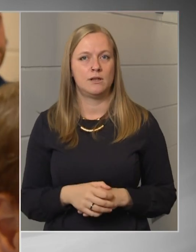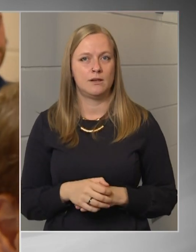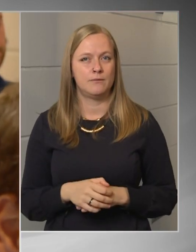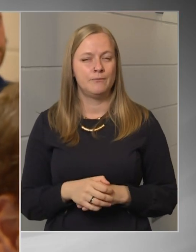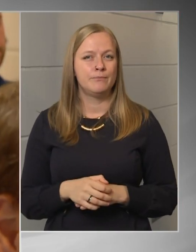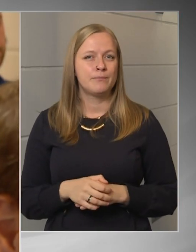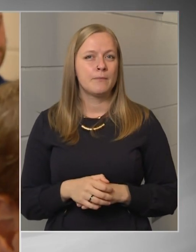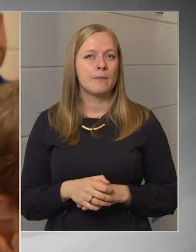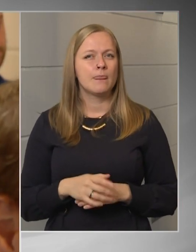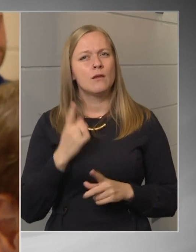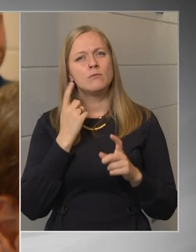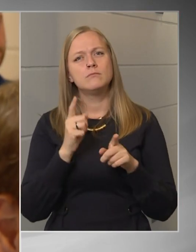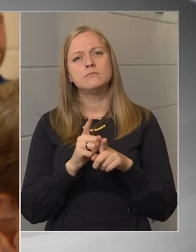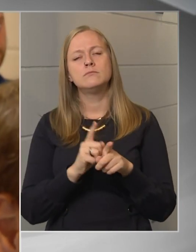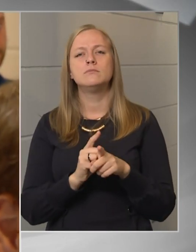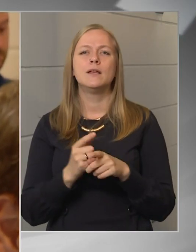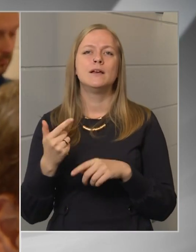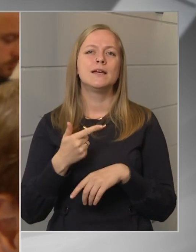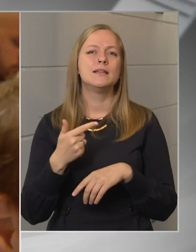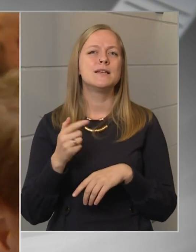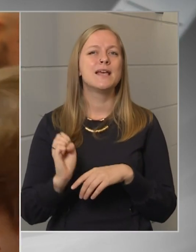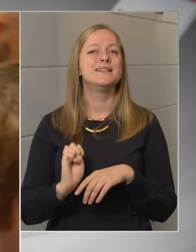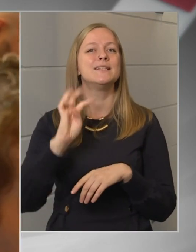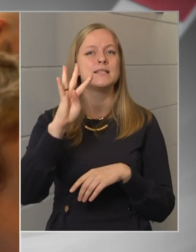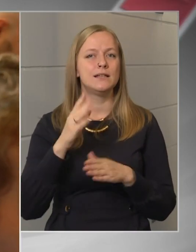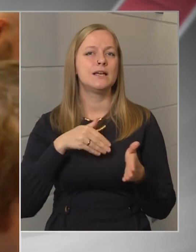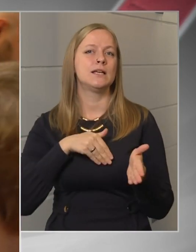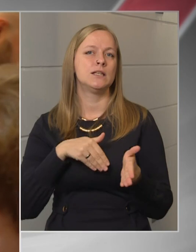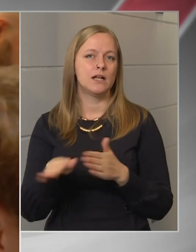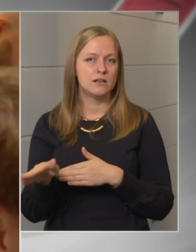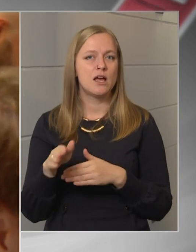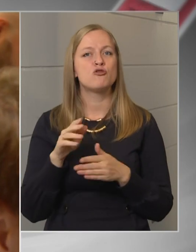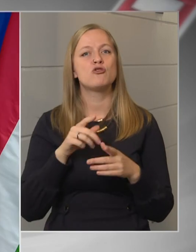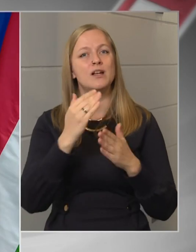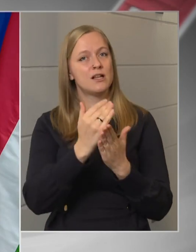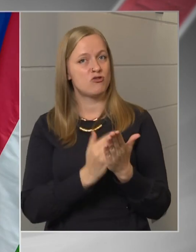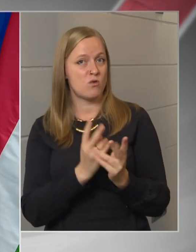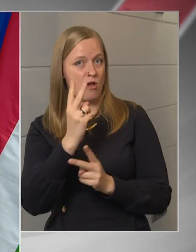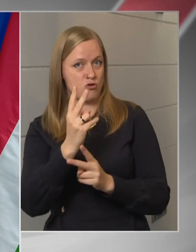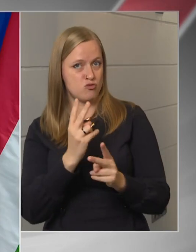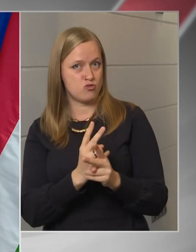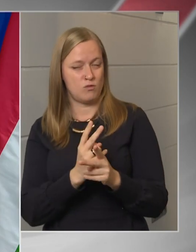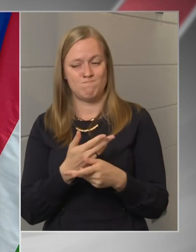Kalkulálnak-e azzal, hogy a 2014-es kitiltási listához hasonló eset történhet? Nem.